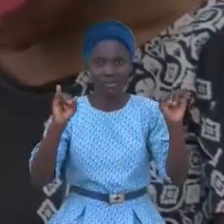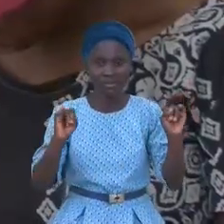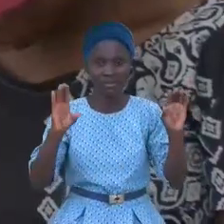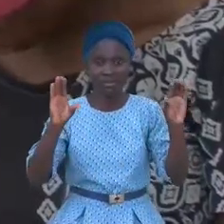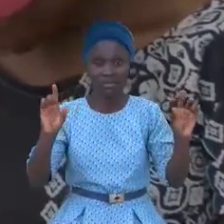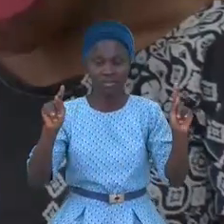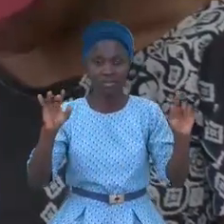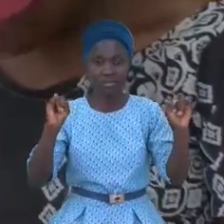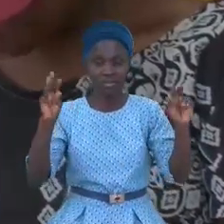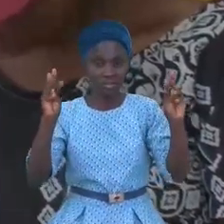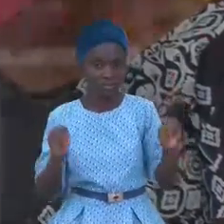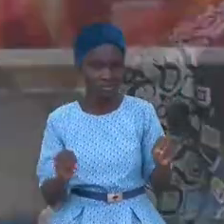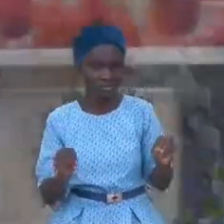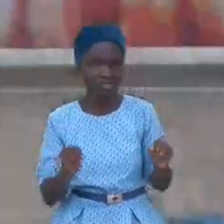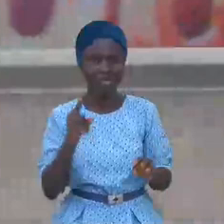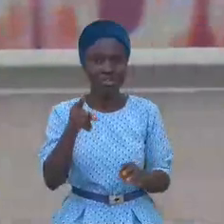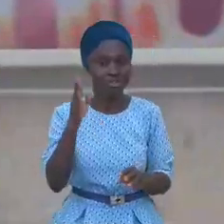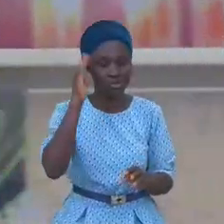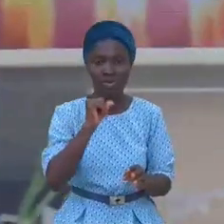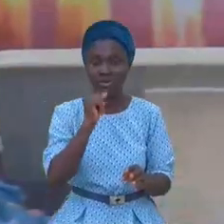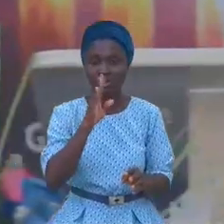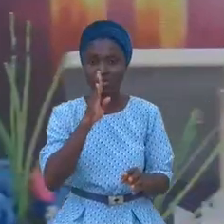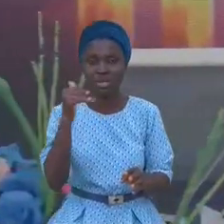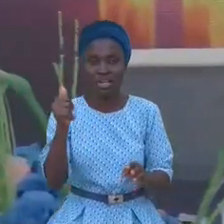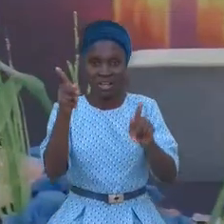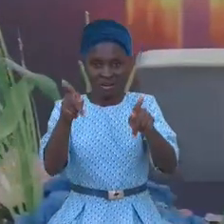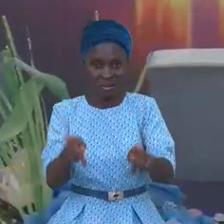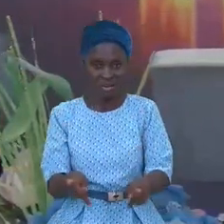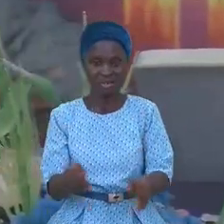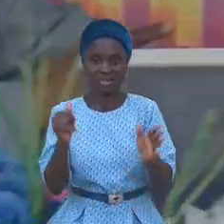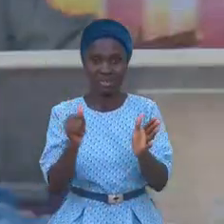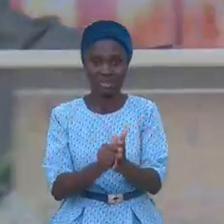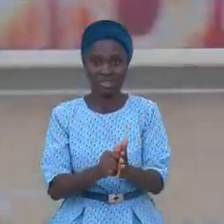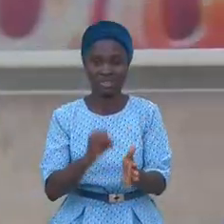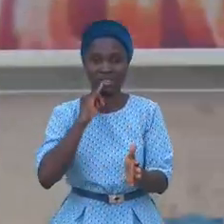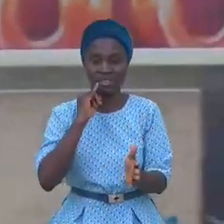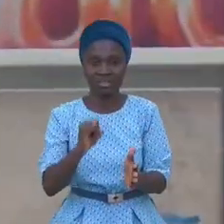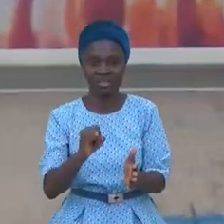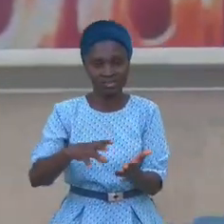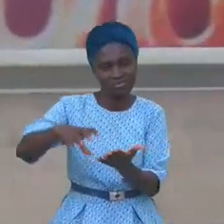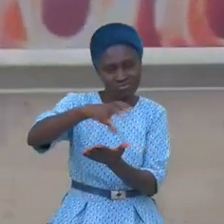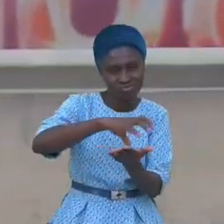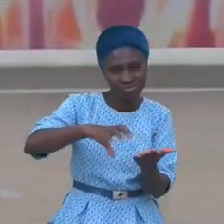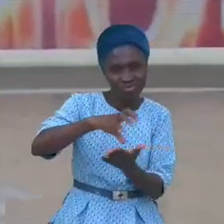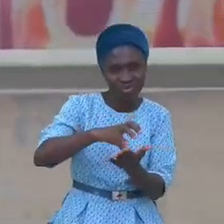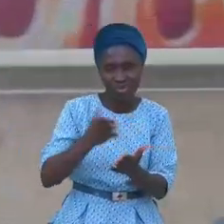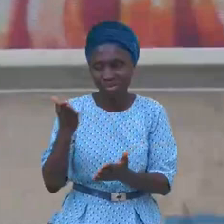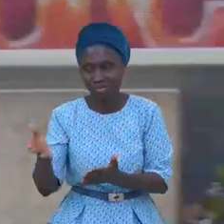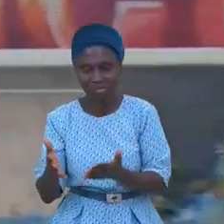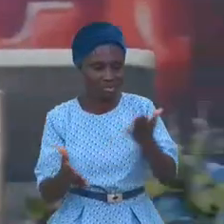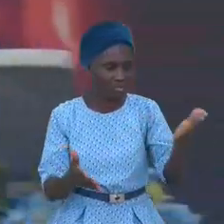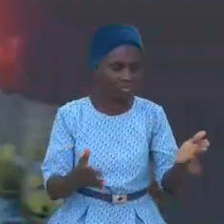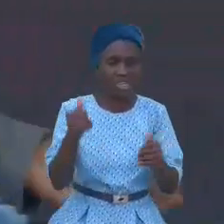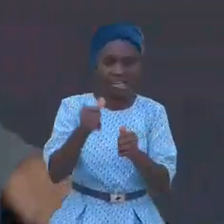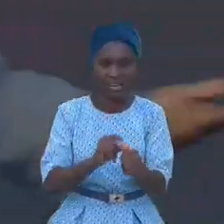Tu ne seras pas une personnalité qui vacille. Tu es ici, après tu es là, et partout il